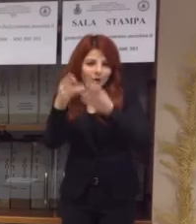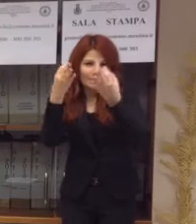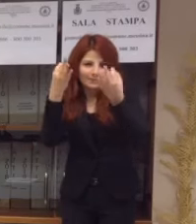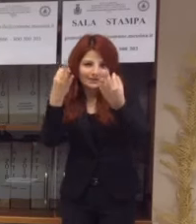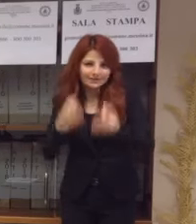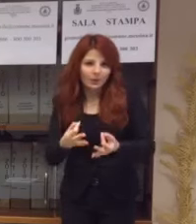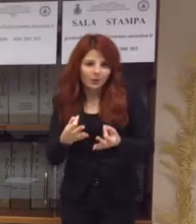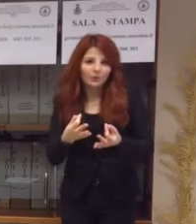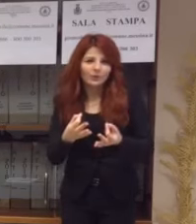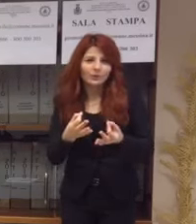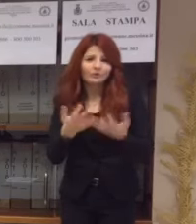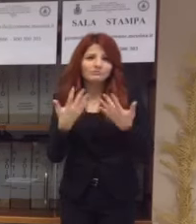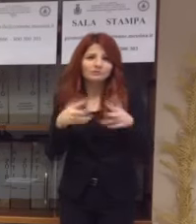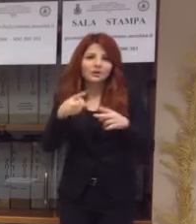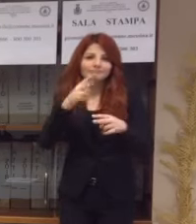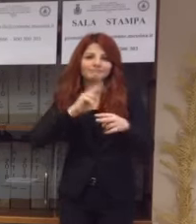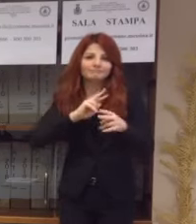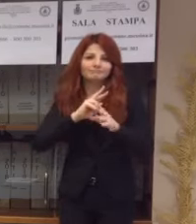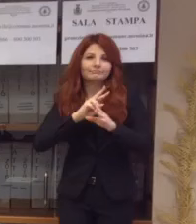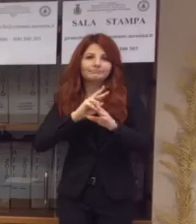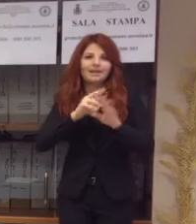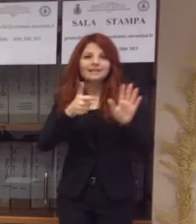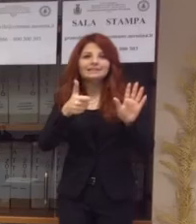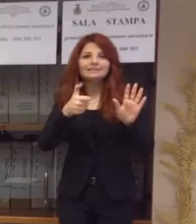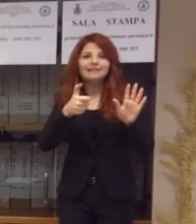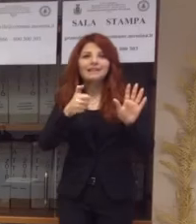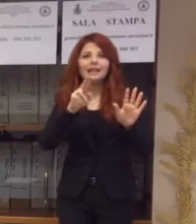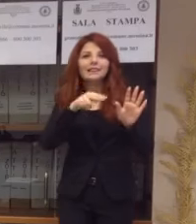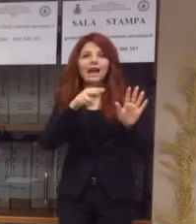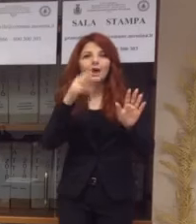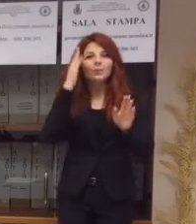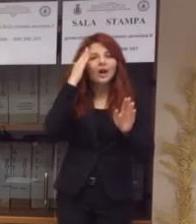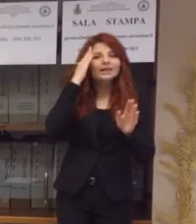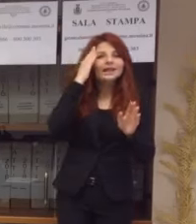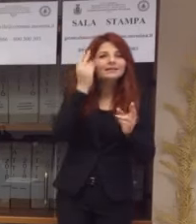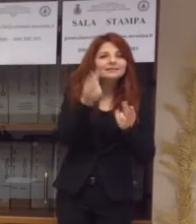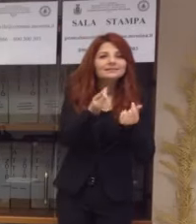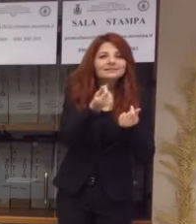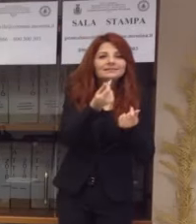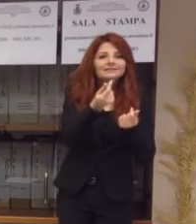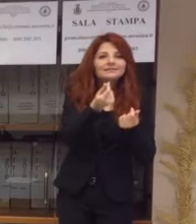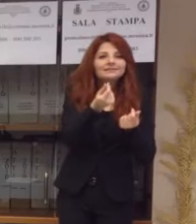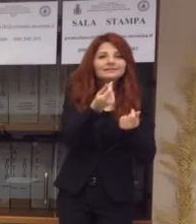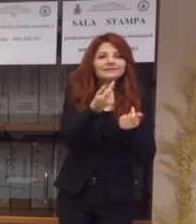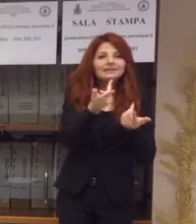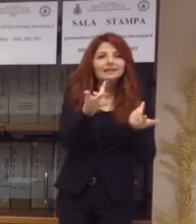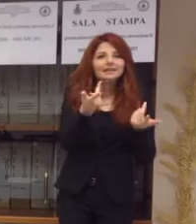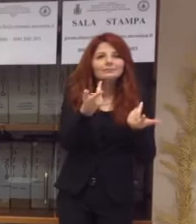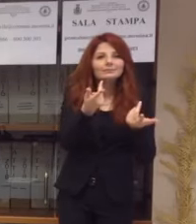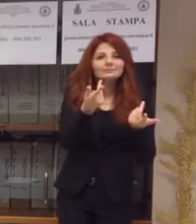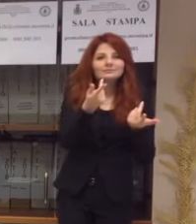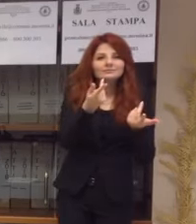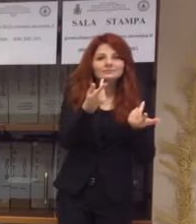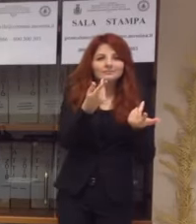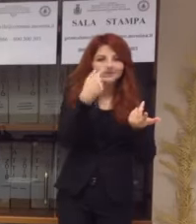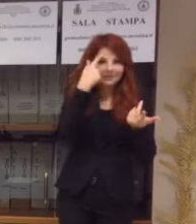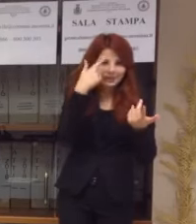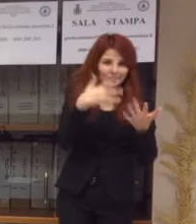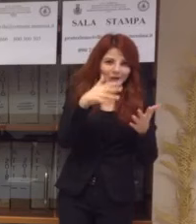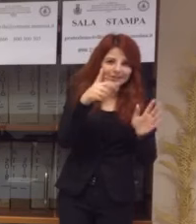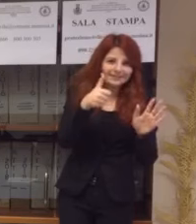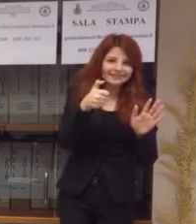euro. Quindi la mascherina personalizzata del Marco Luciano è lì che suda, è lì che suda. So che era 60, ma